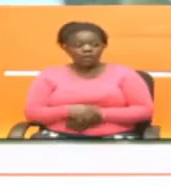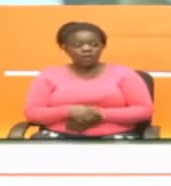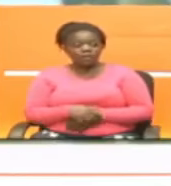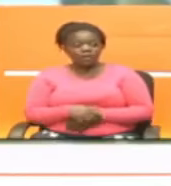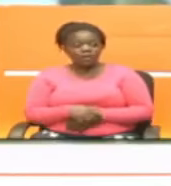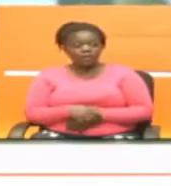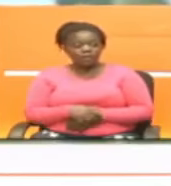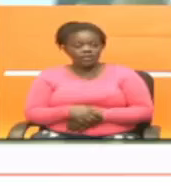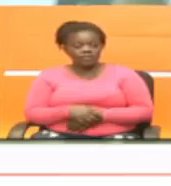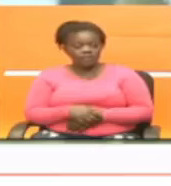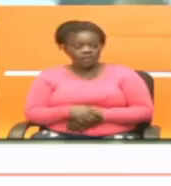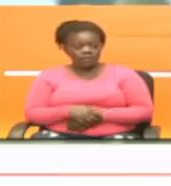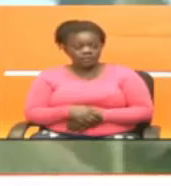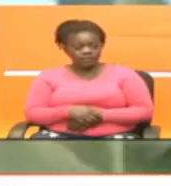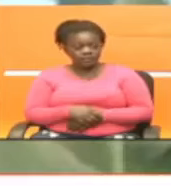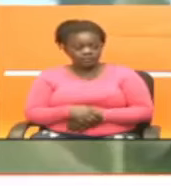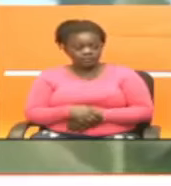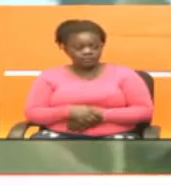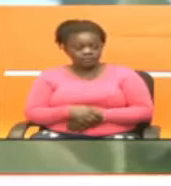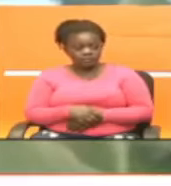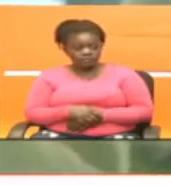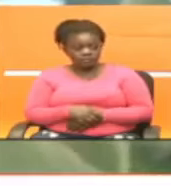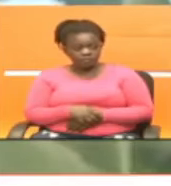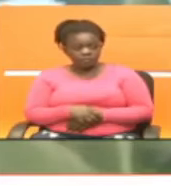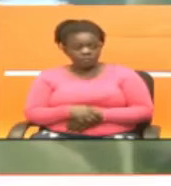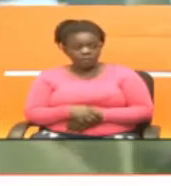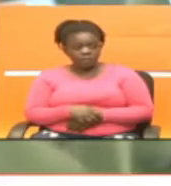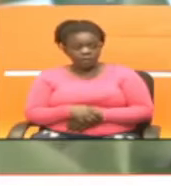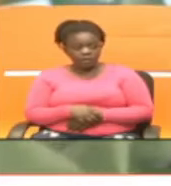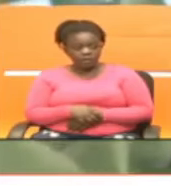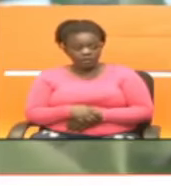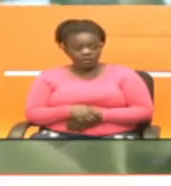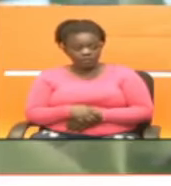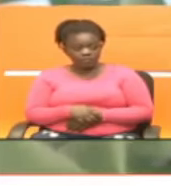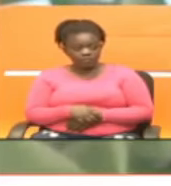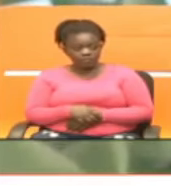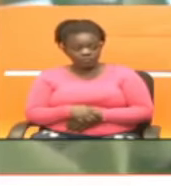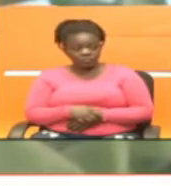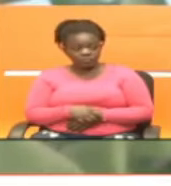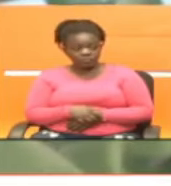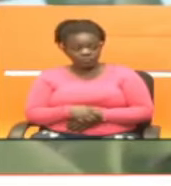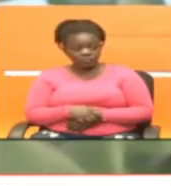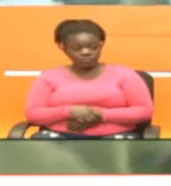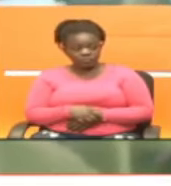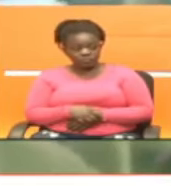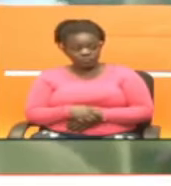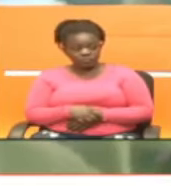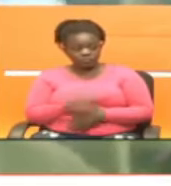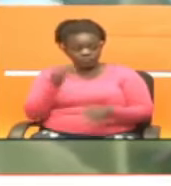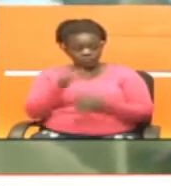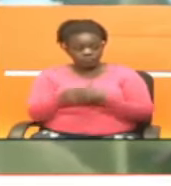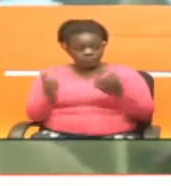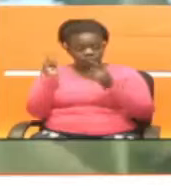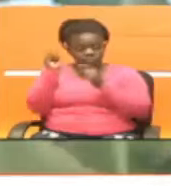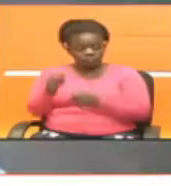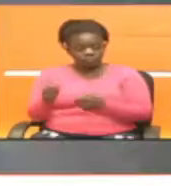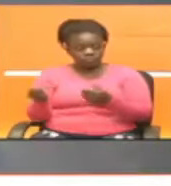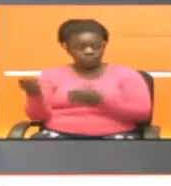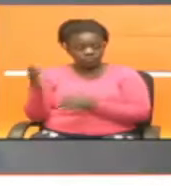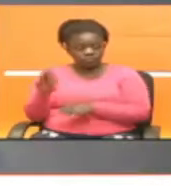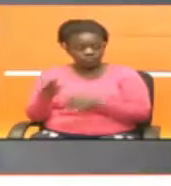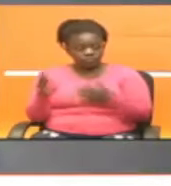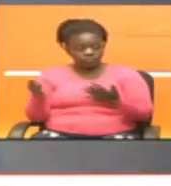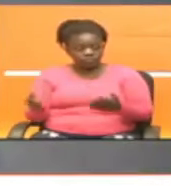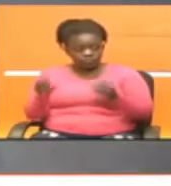yeetatuyize ku butatu bw'akomyawo ku kyalo akutte okwasa kumi ng'agenda agwira walayo ng'ali mu kulongoosa nsalosalo n'amukola akayini ku muto n'awo. Naye